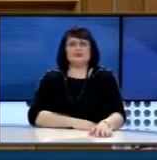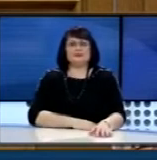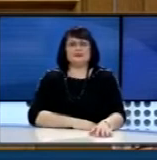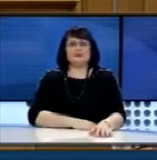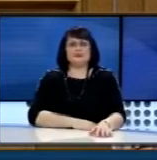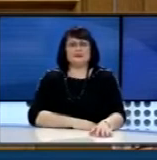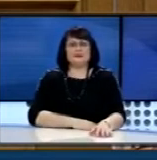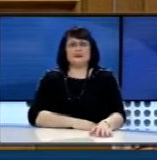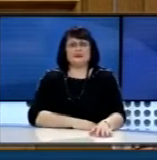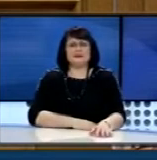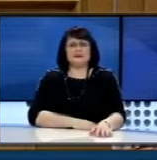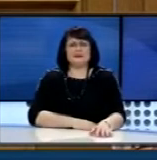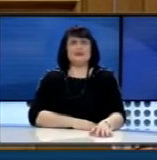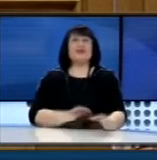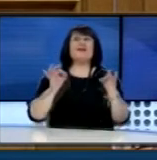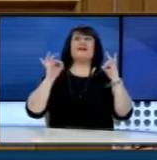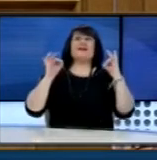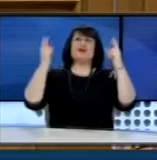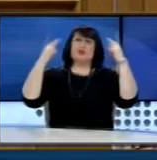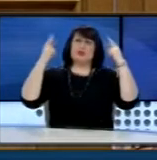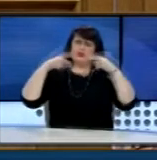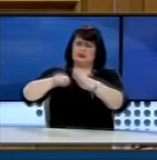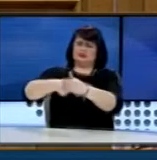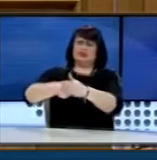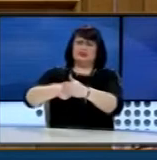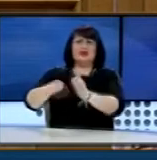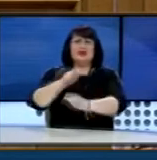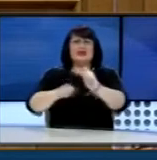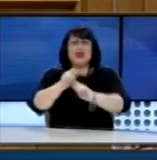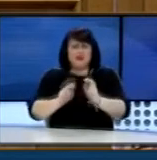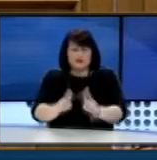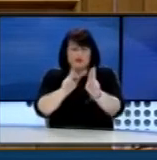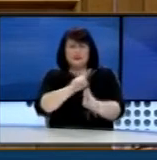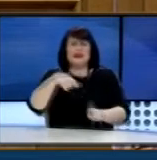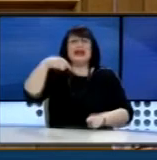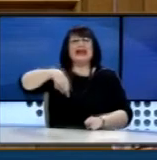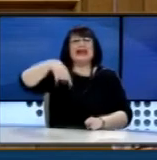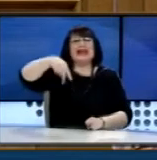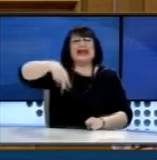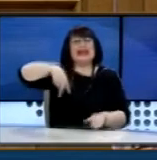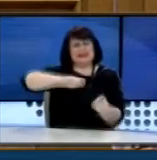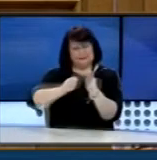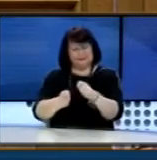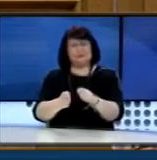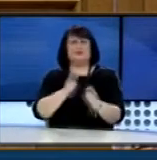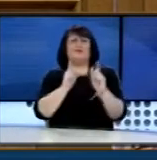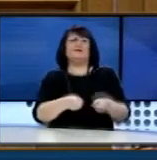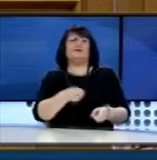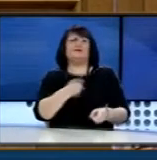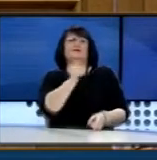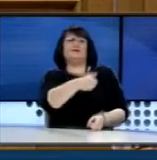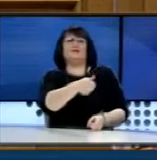του μείγματος ηλεκτροπαραγωγής στο φυσικό αέριο, για την βίαιη απολυντοποίηση που εσείς αποφασίσατε, για